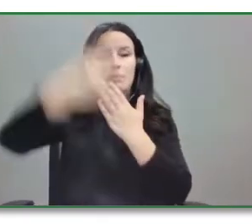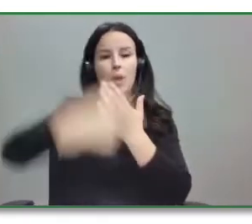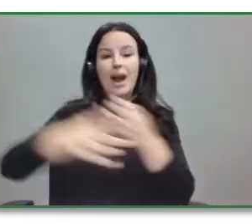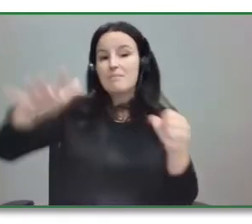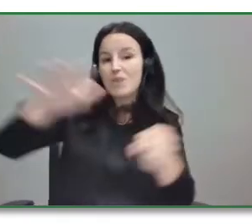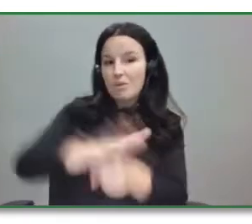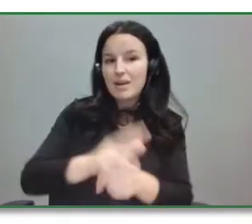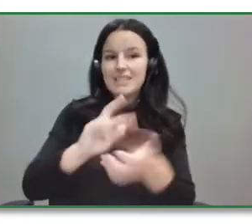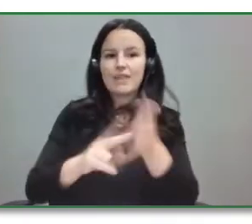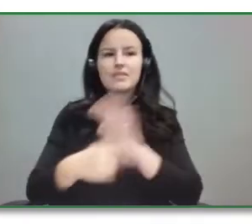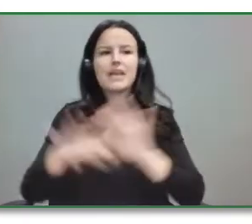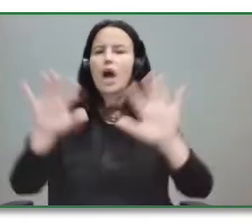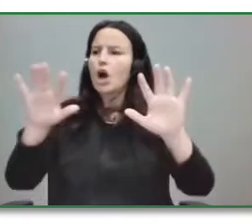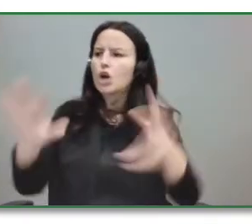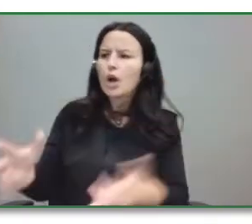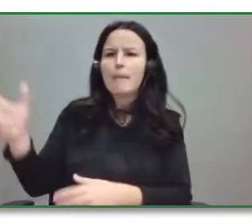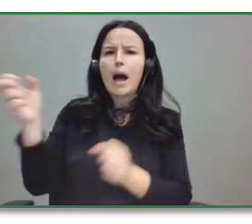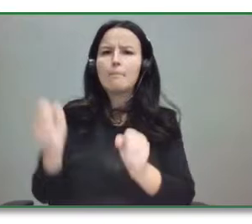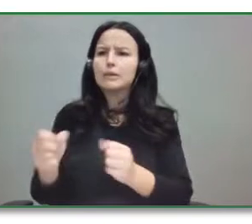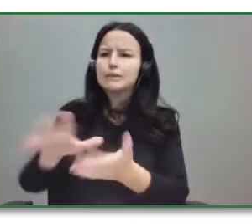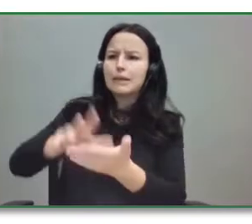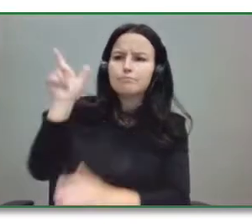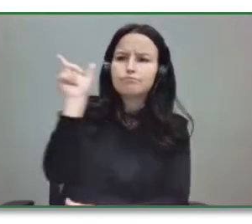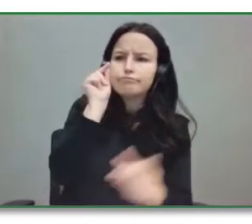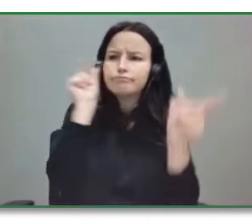entendent parler du programme, utilisent les